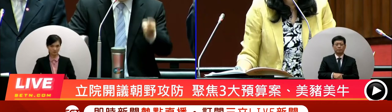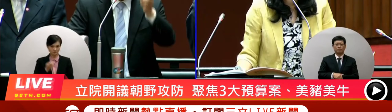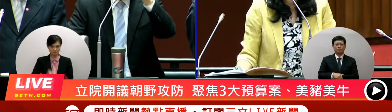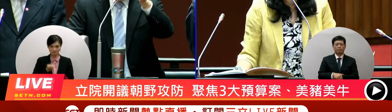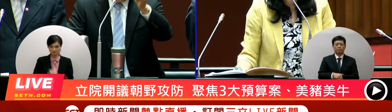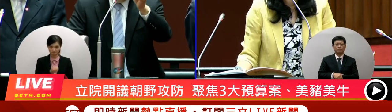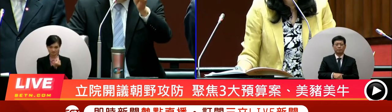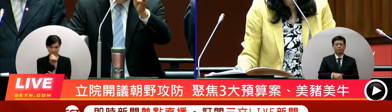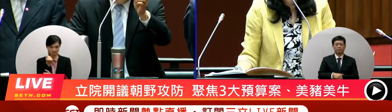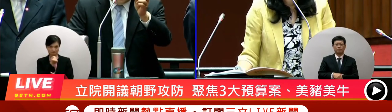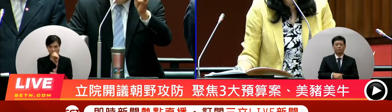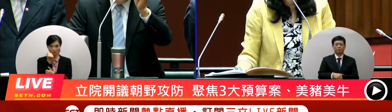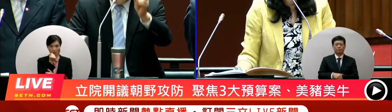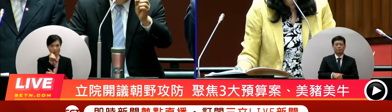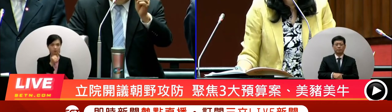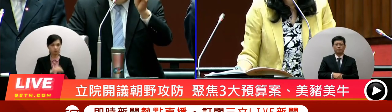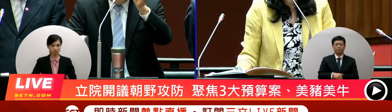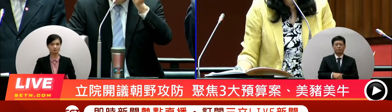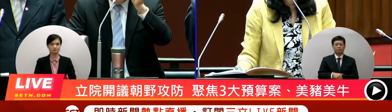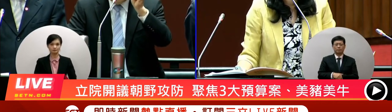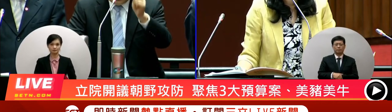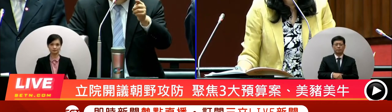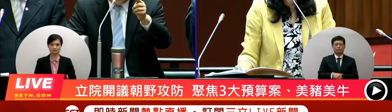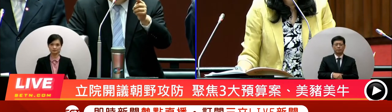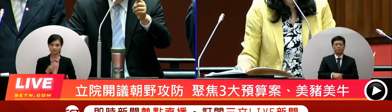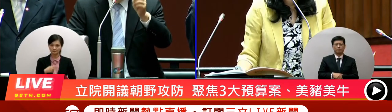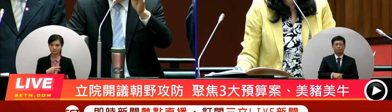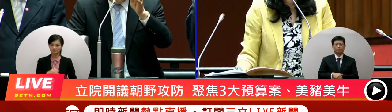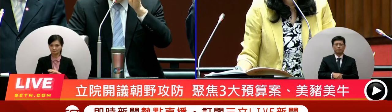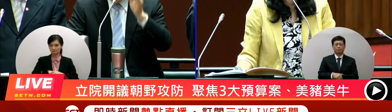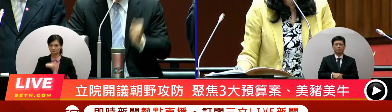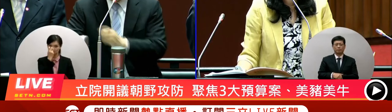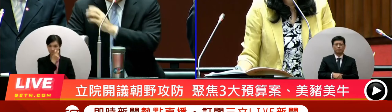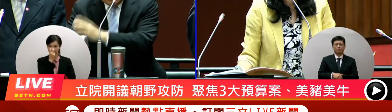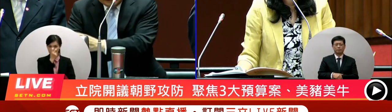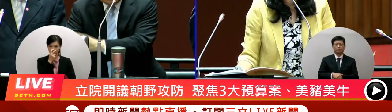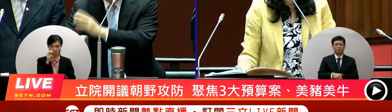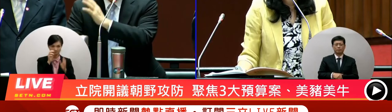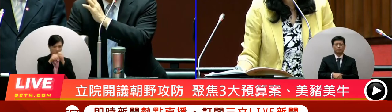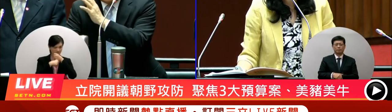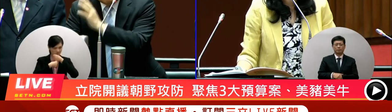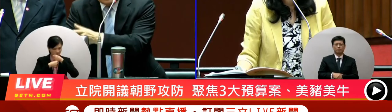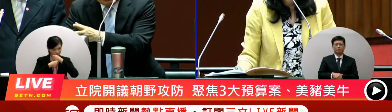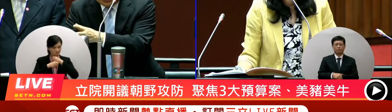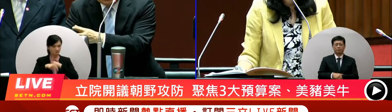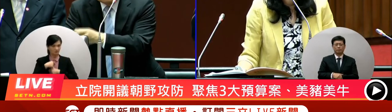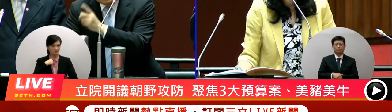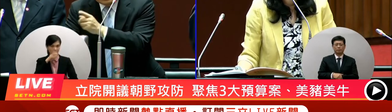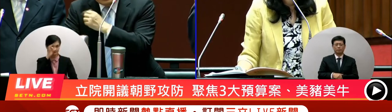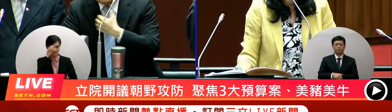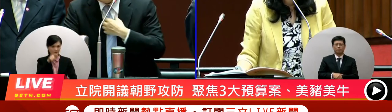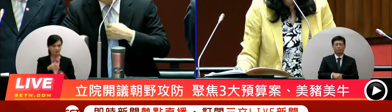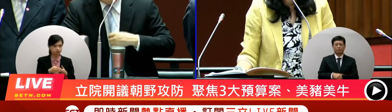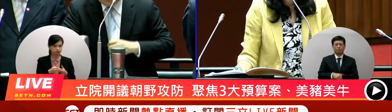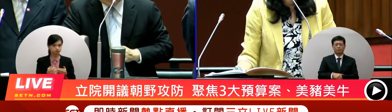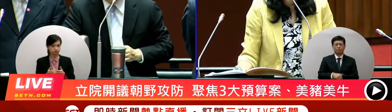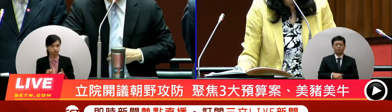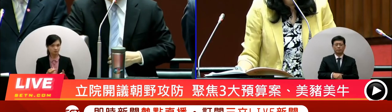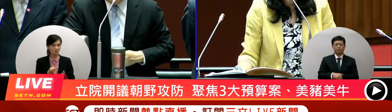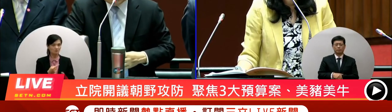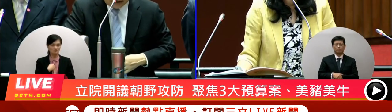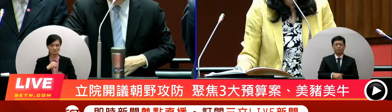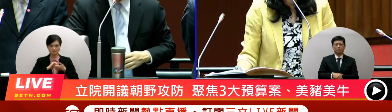关。那这个相关的抽检我要看整个它的必要性，一定要达到严格